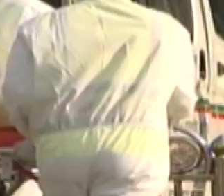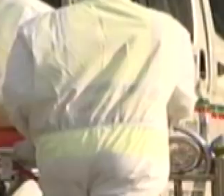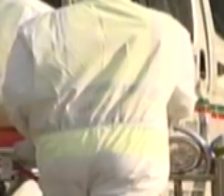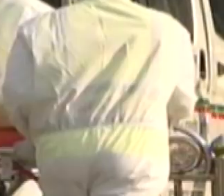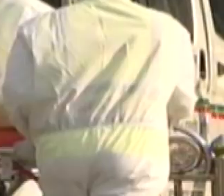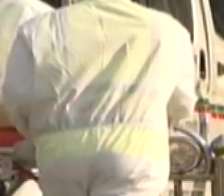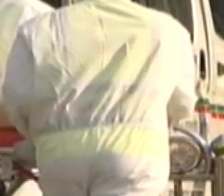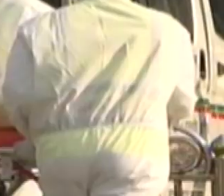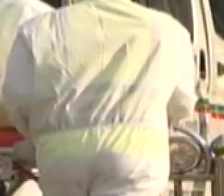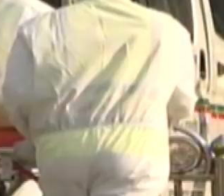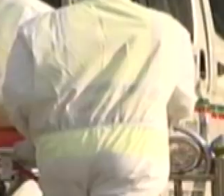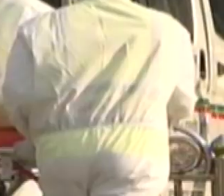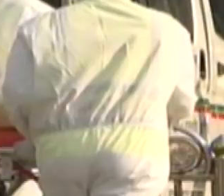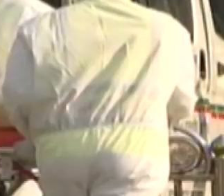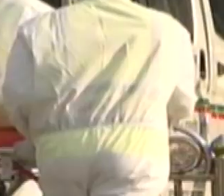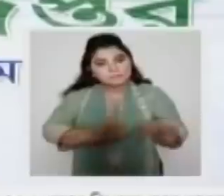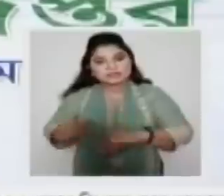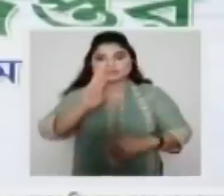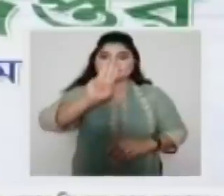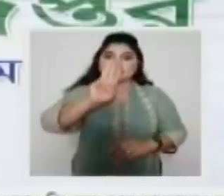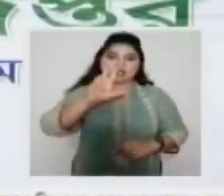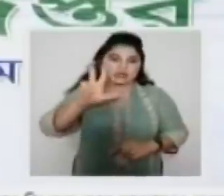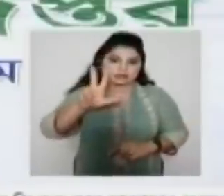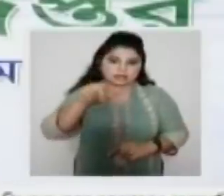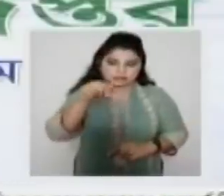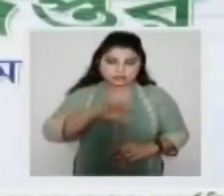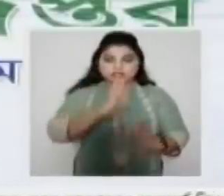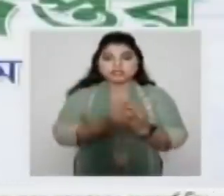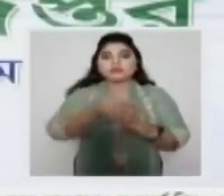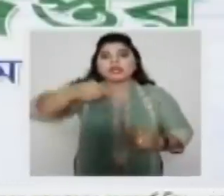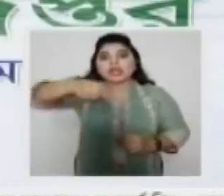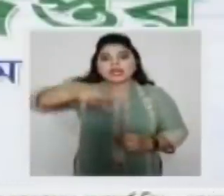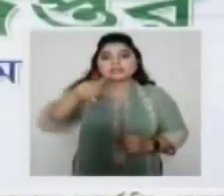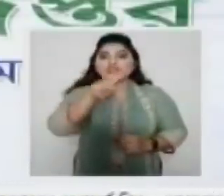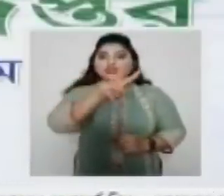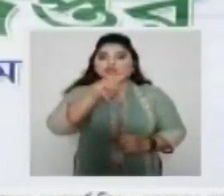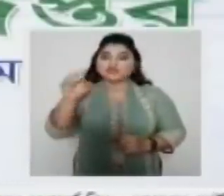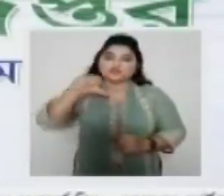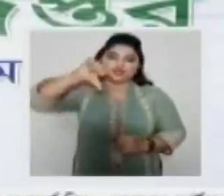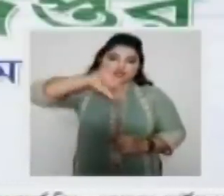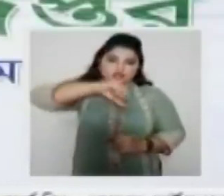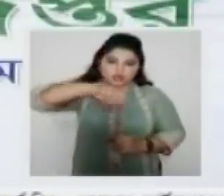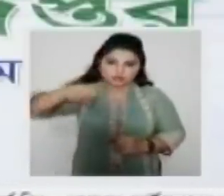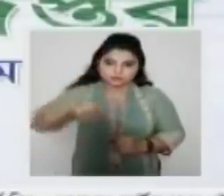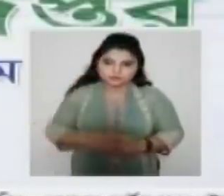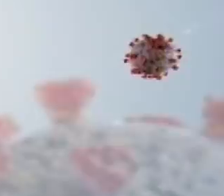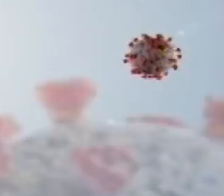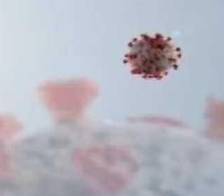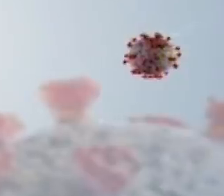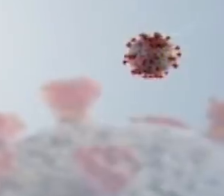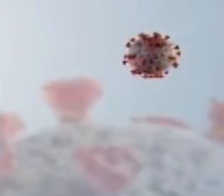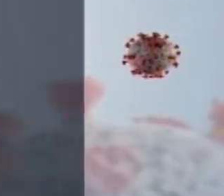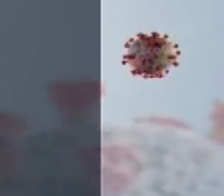তালিকায় এখন প্রায় সব বয়সীদের নাম। 24 ঘন্টায় মৃত্যুবরণ করেছেন 38 জন এবং এ পর্যন্ত 1209 জন,